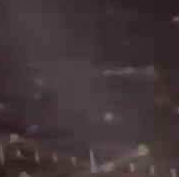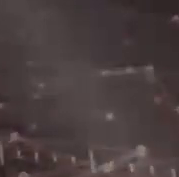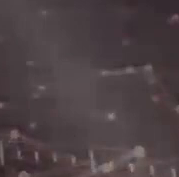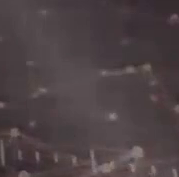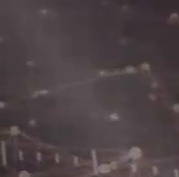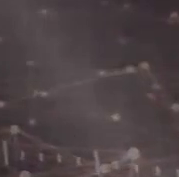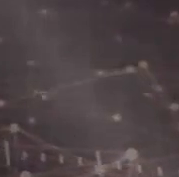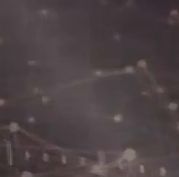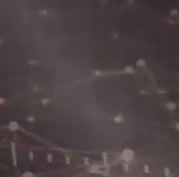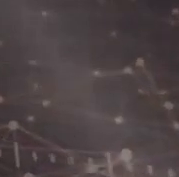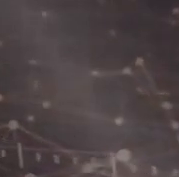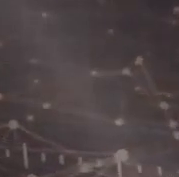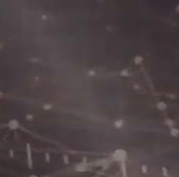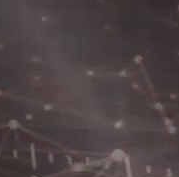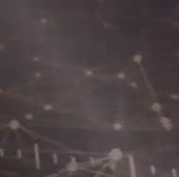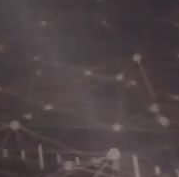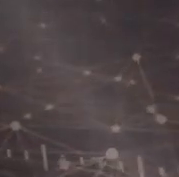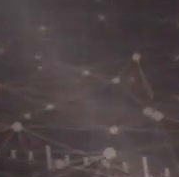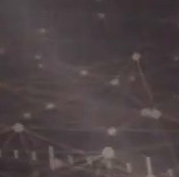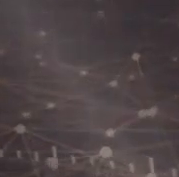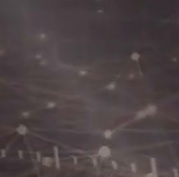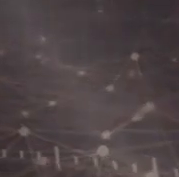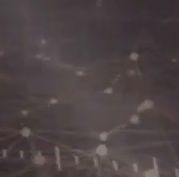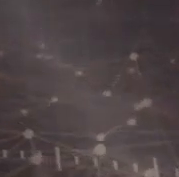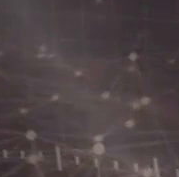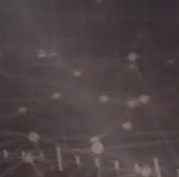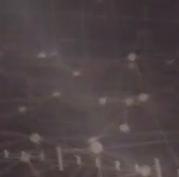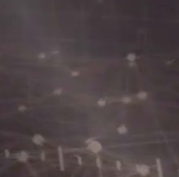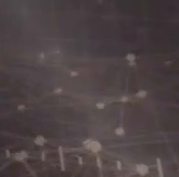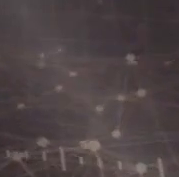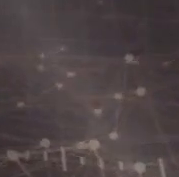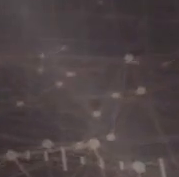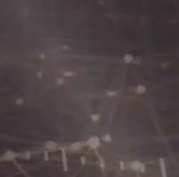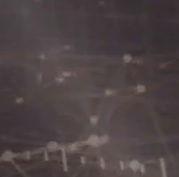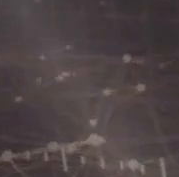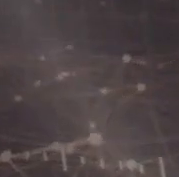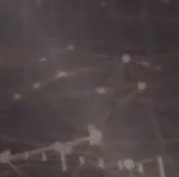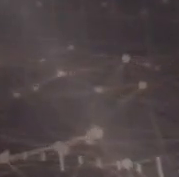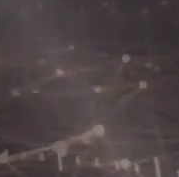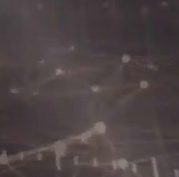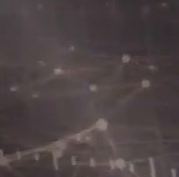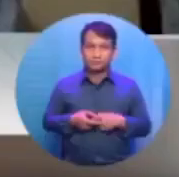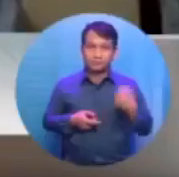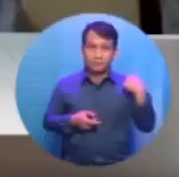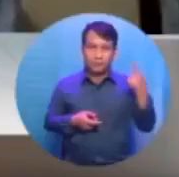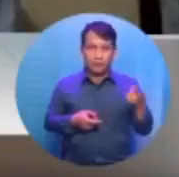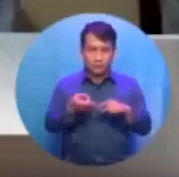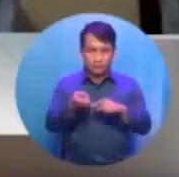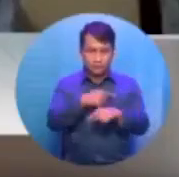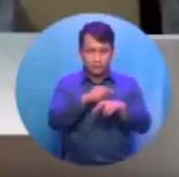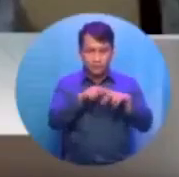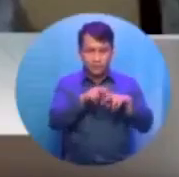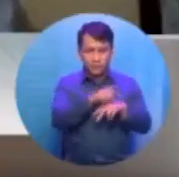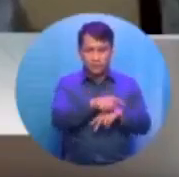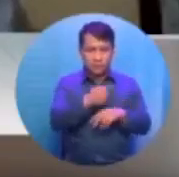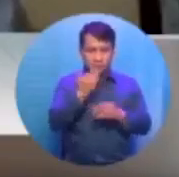natin si Chairman Mamerto Suyat Jr., Barangay Kabitnongan, San Nicolas, Pangasinan. Chairman, magandang umaga po,